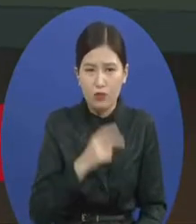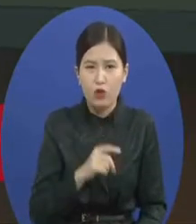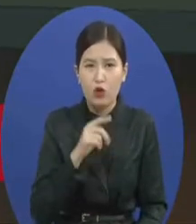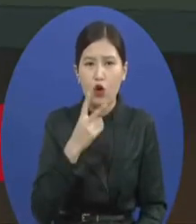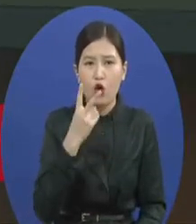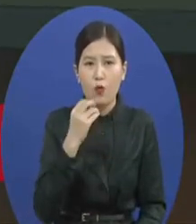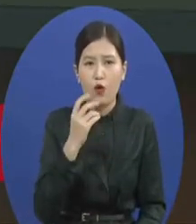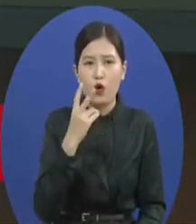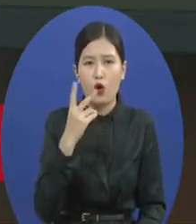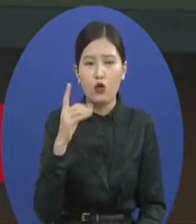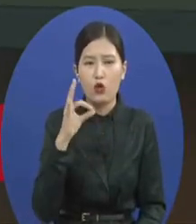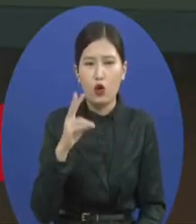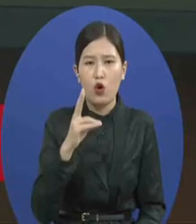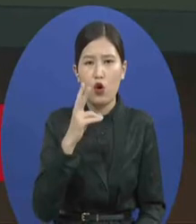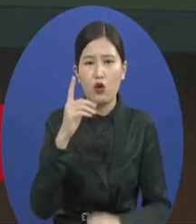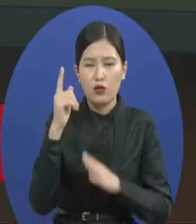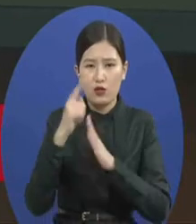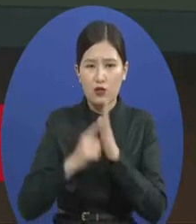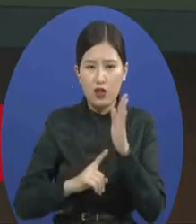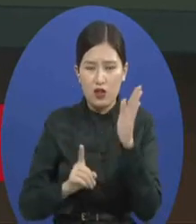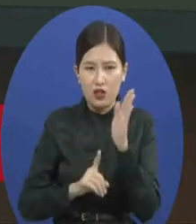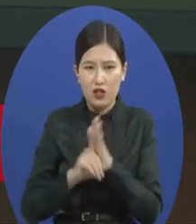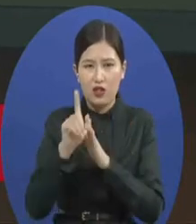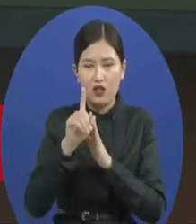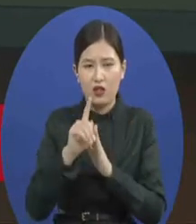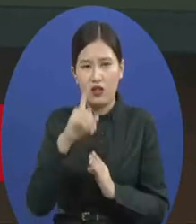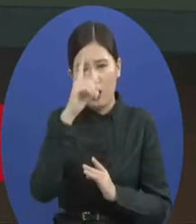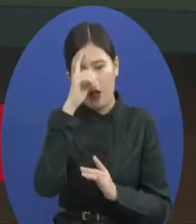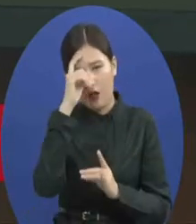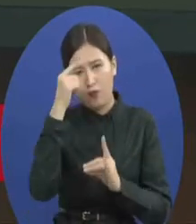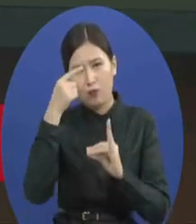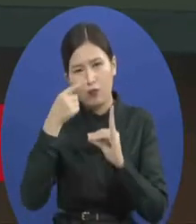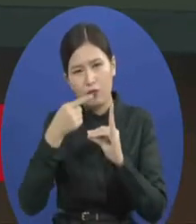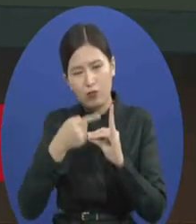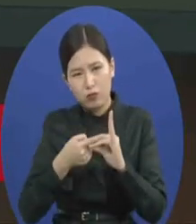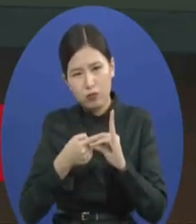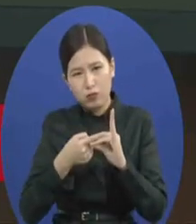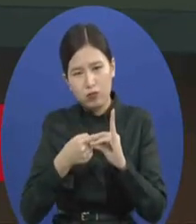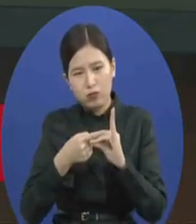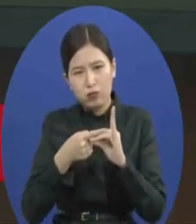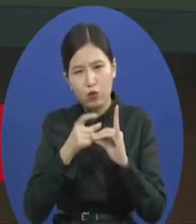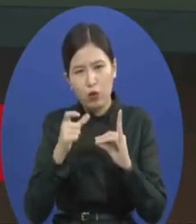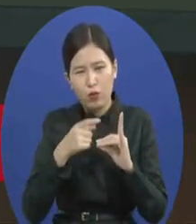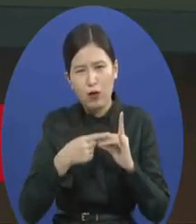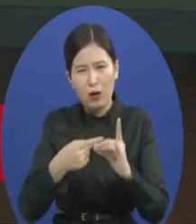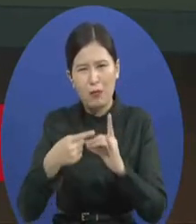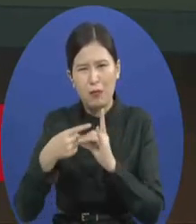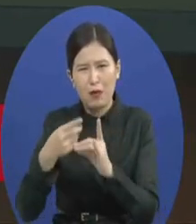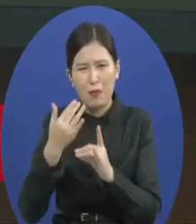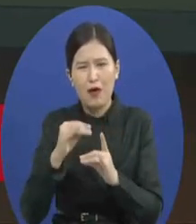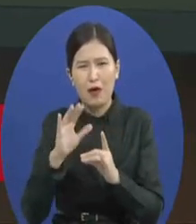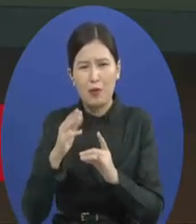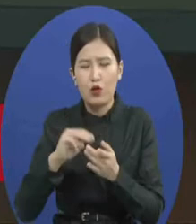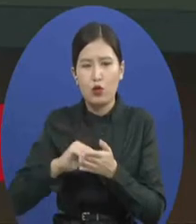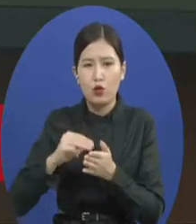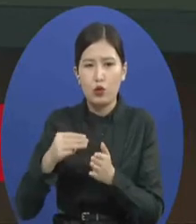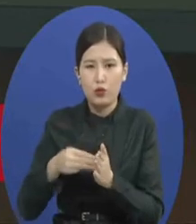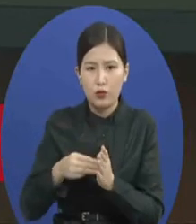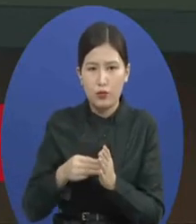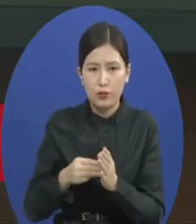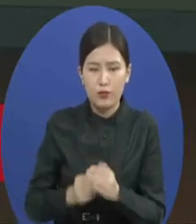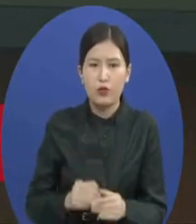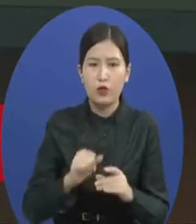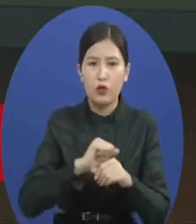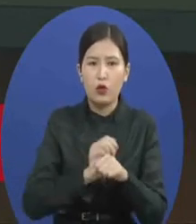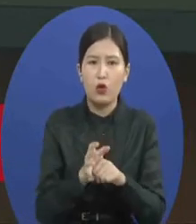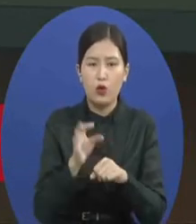оны 2 дугаар сард эмнэлэг төвтэй эмчилгээний тоо оргил үедээ хурж болзошгүй дүр зураг гарч байна. Өөрөөр хэлбэл халдварын